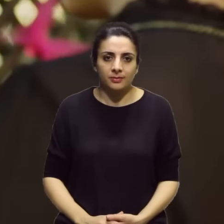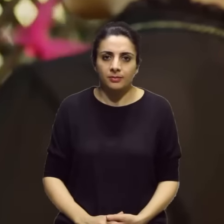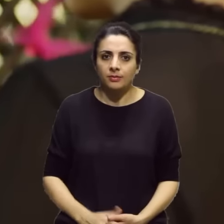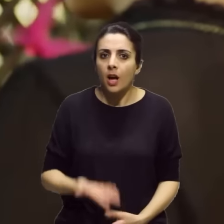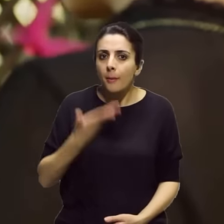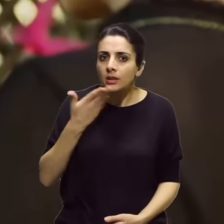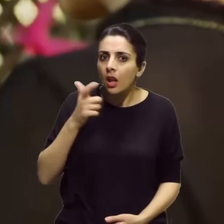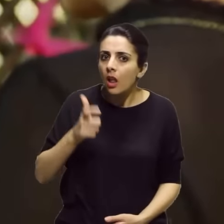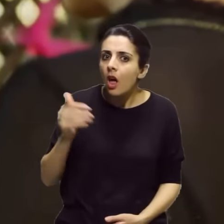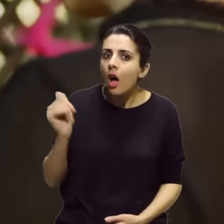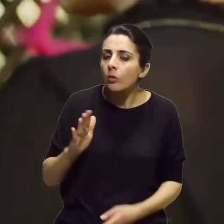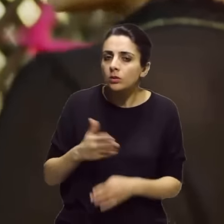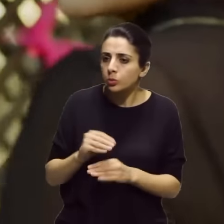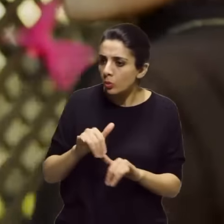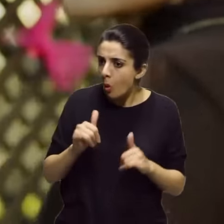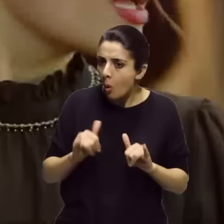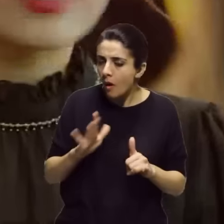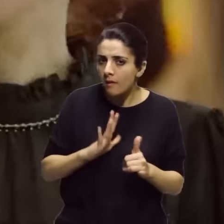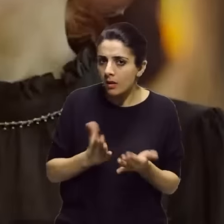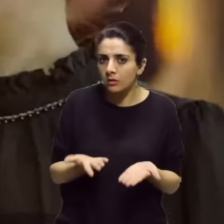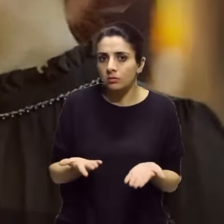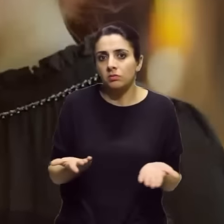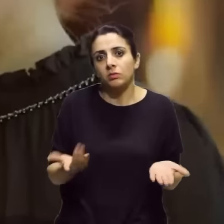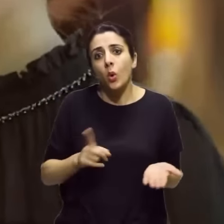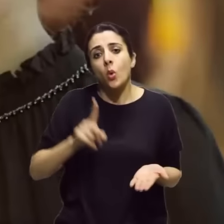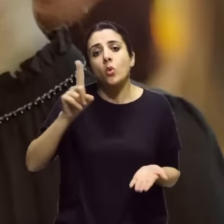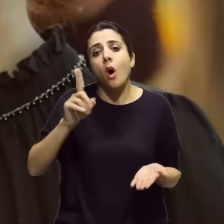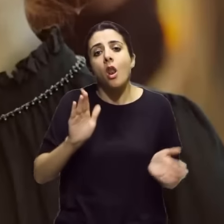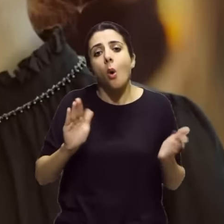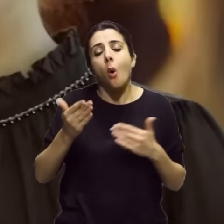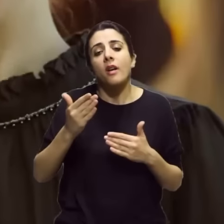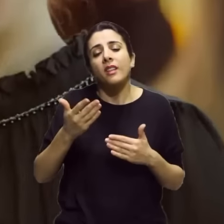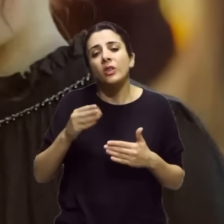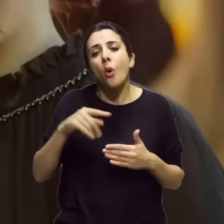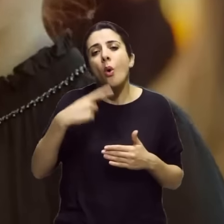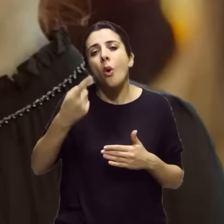Masal nerede? Niye çıkmıyor? Baksana çocuklar oynuyor burada. Yukarıda odasında diğer